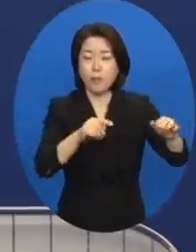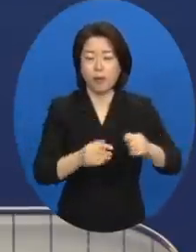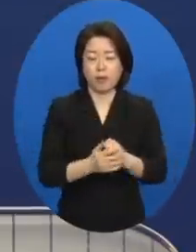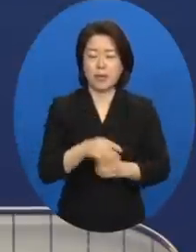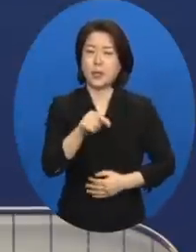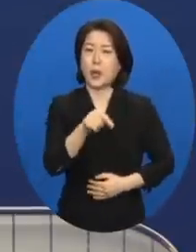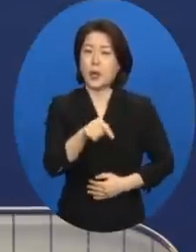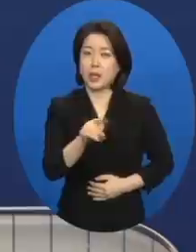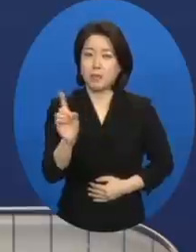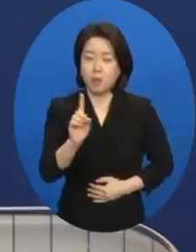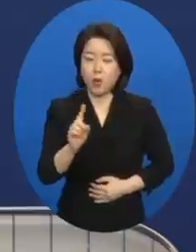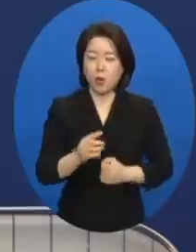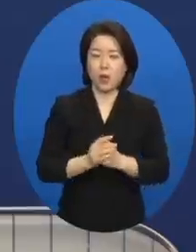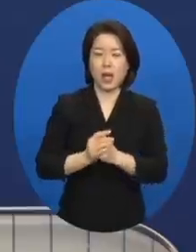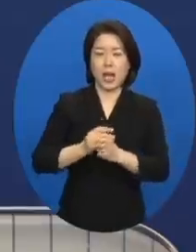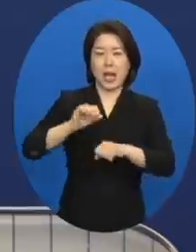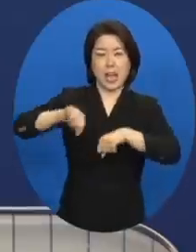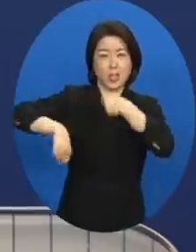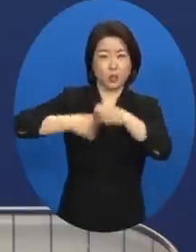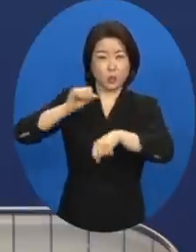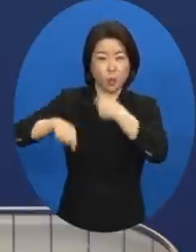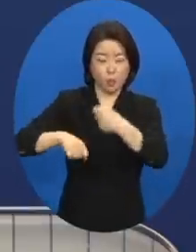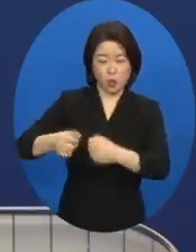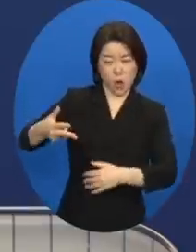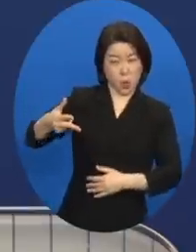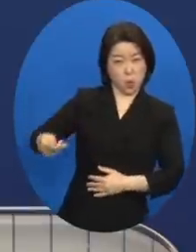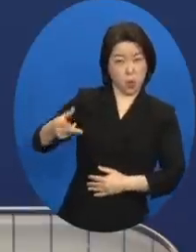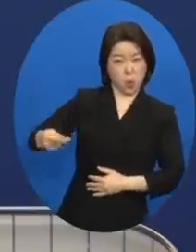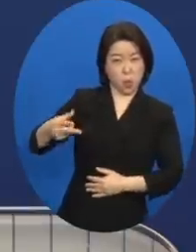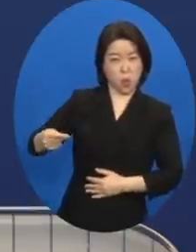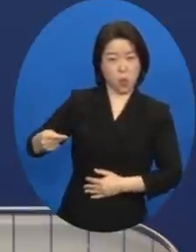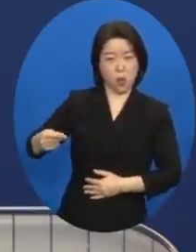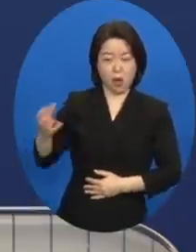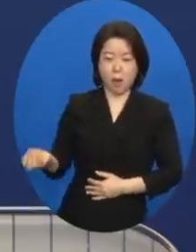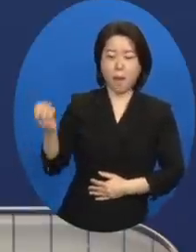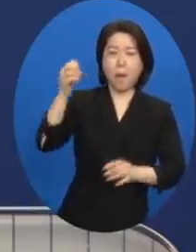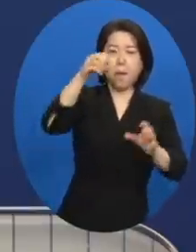가죽 똥 있잖아요. 가죽 똥을 이렇게